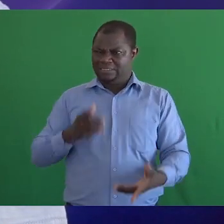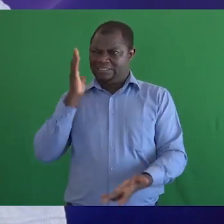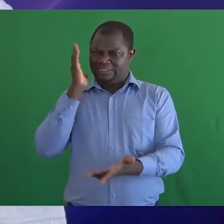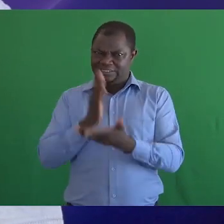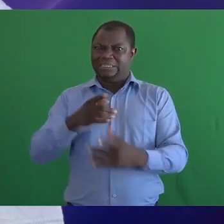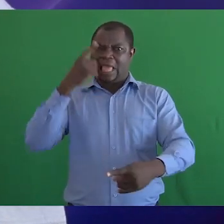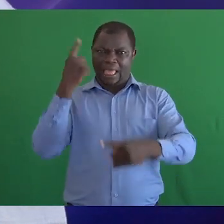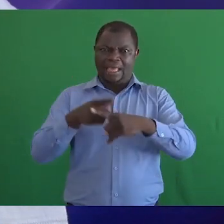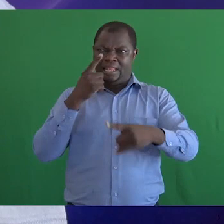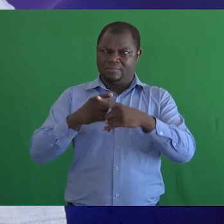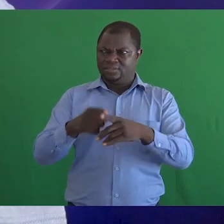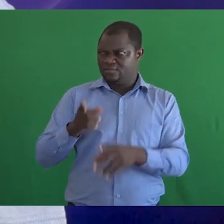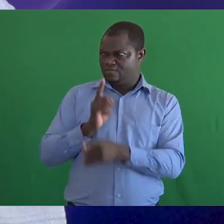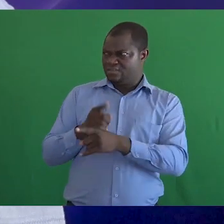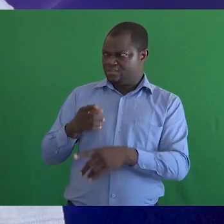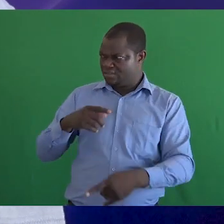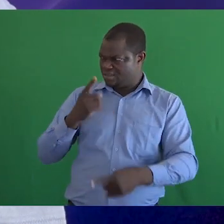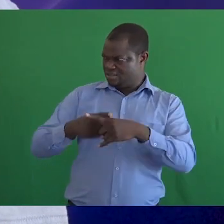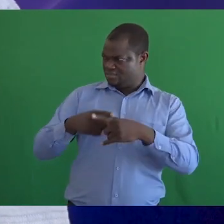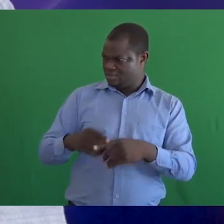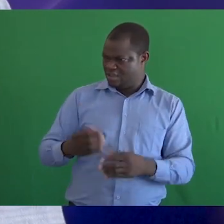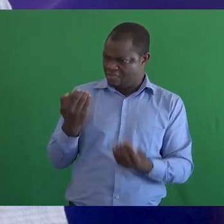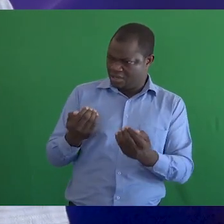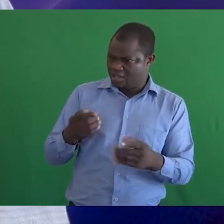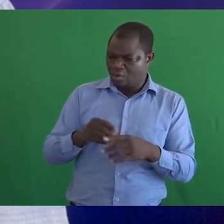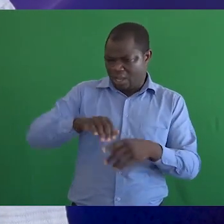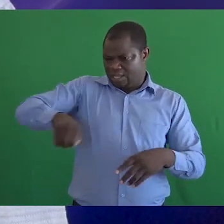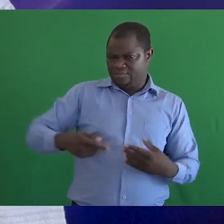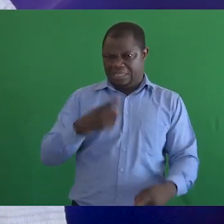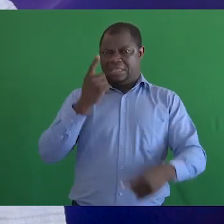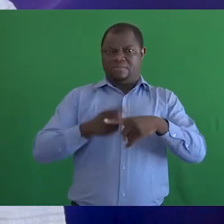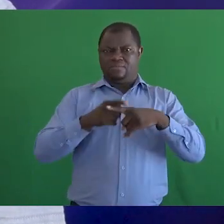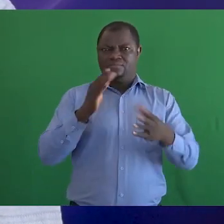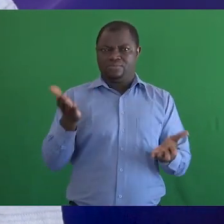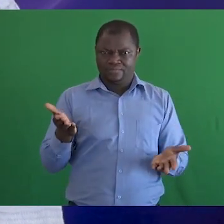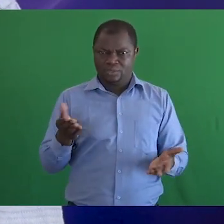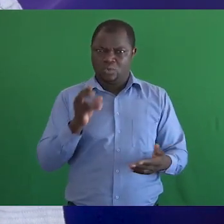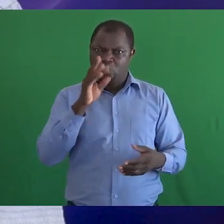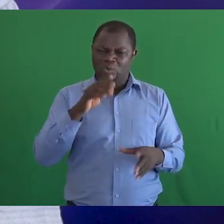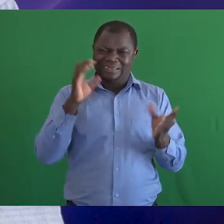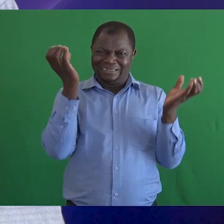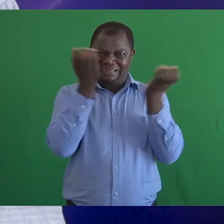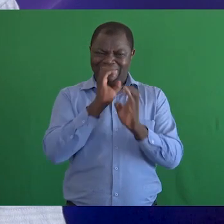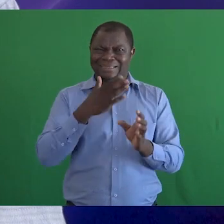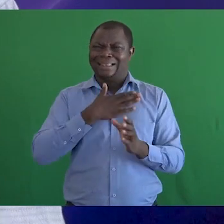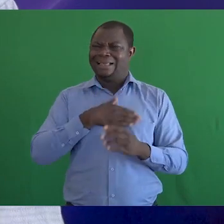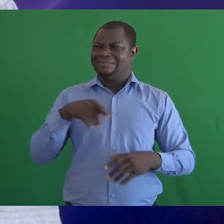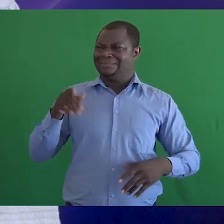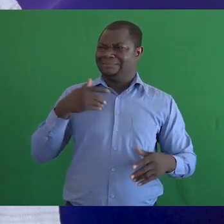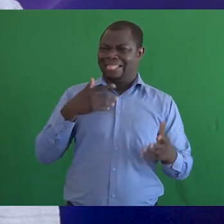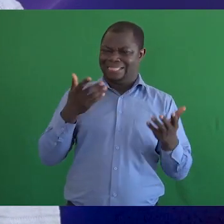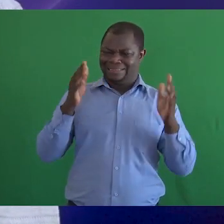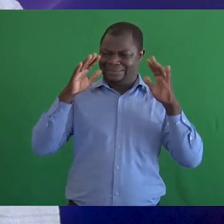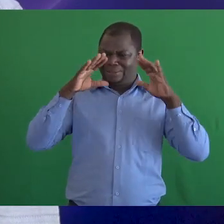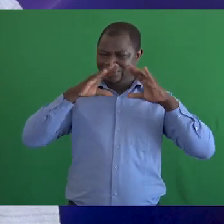anotanga kuvenga kana vadikani vana kana murume kana kutopera rudo ndofunga